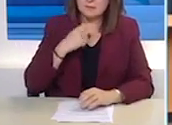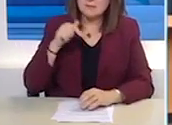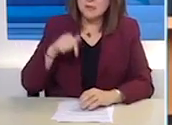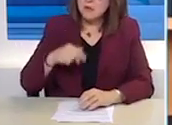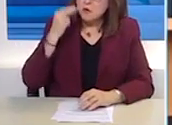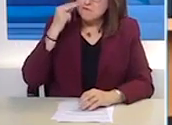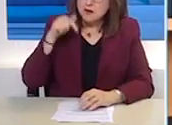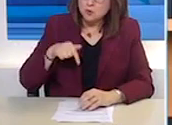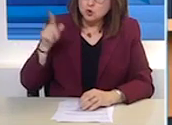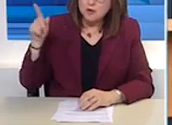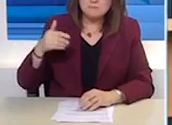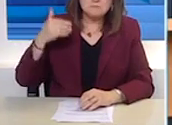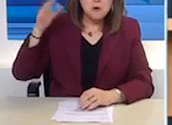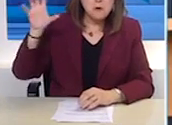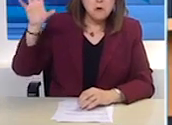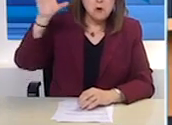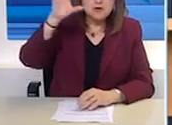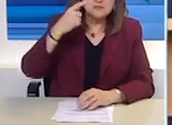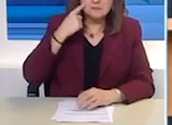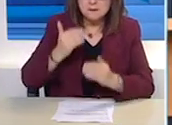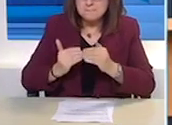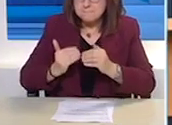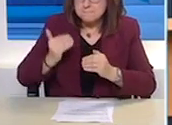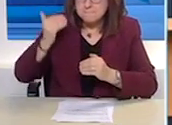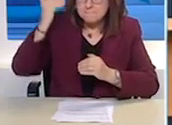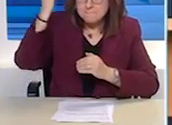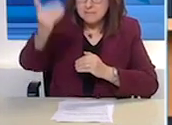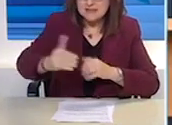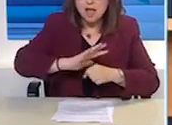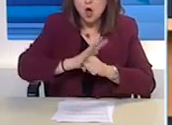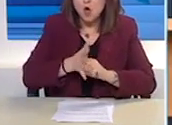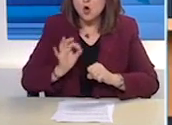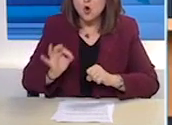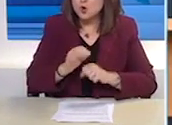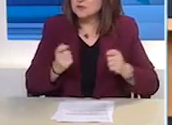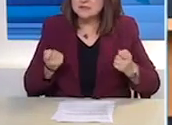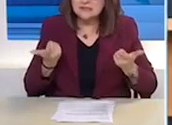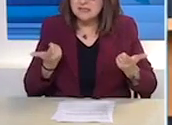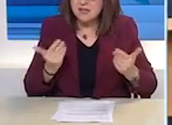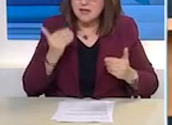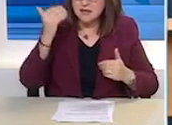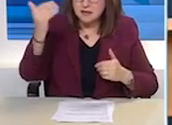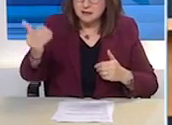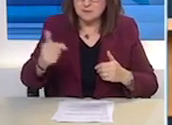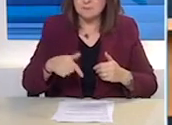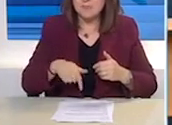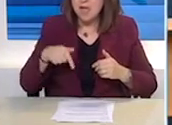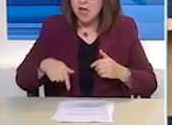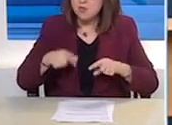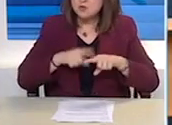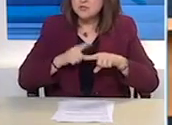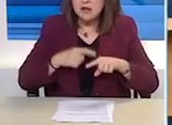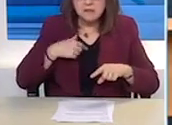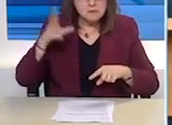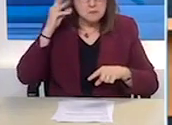σχεδιάζουν την επόμενη μέρα της κρίσης με τον κορονοϊό. Στην Ελλάδα μαθαίνουμε πως επίκειται επέκταση των μέτρων περιορισμού της κυκλοφορίας.